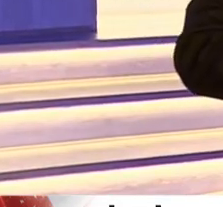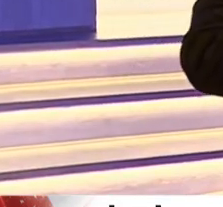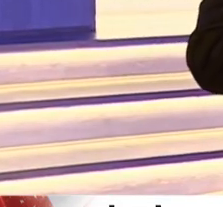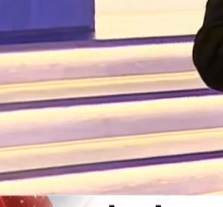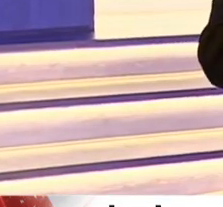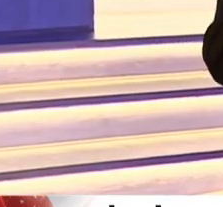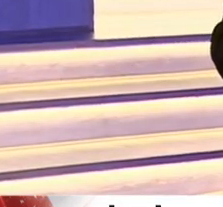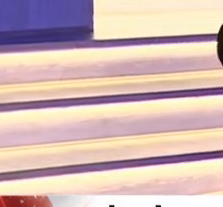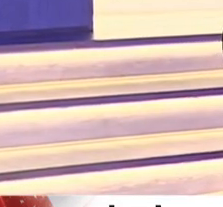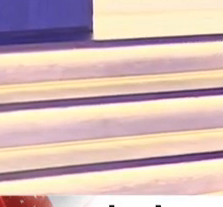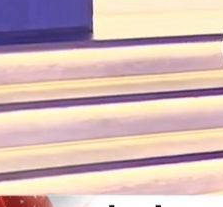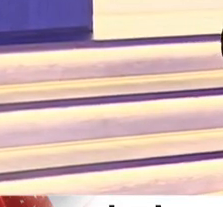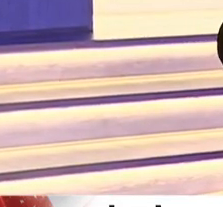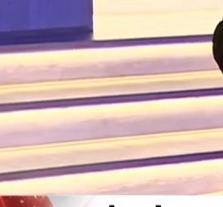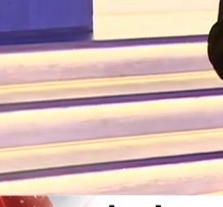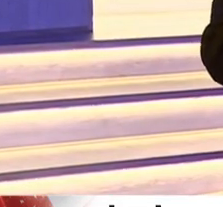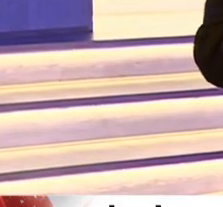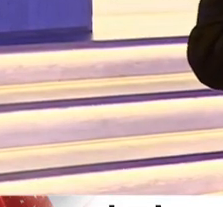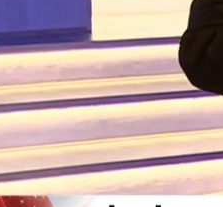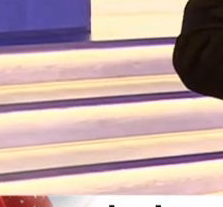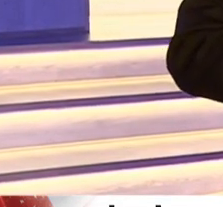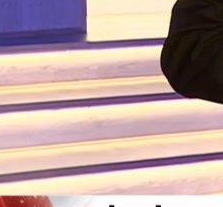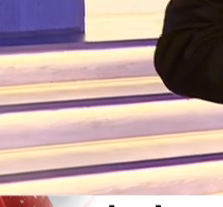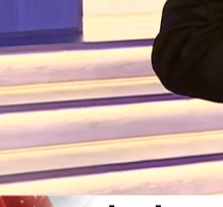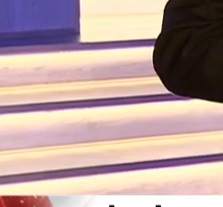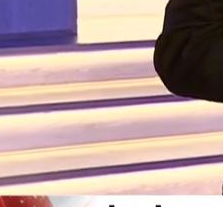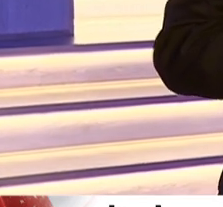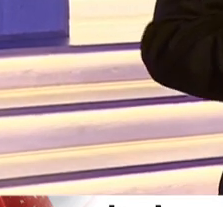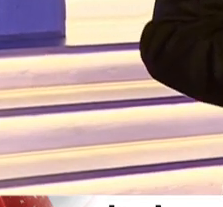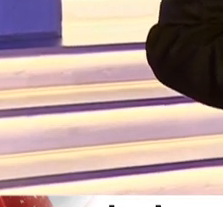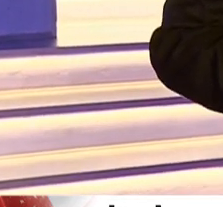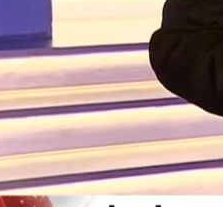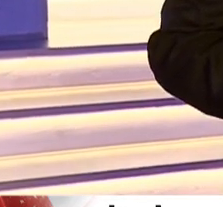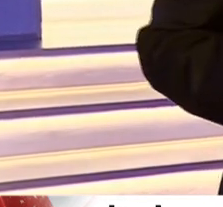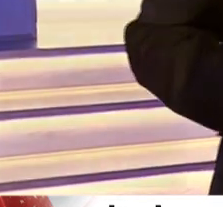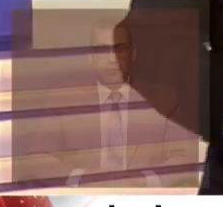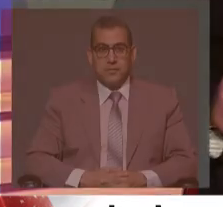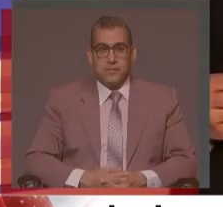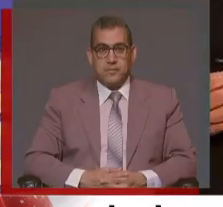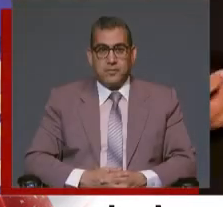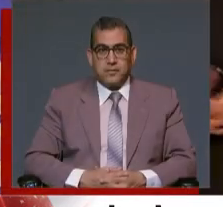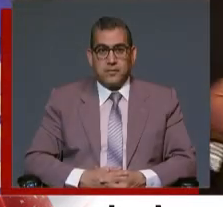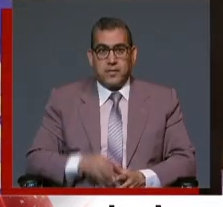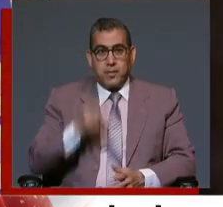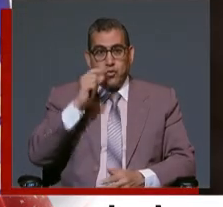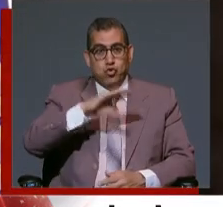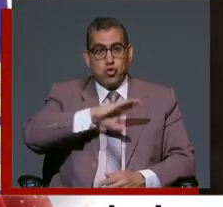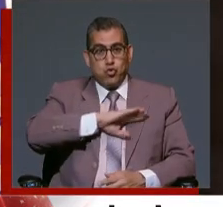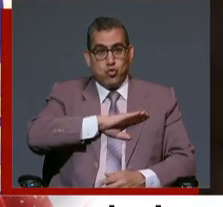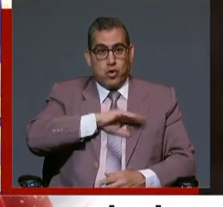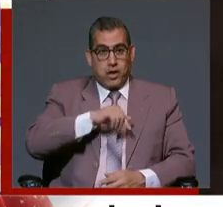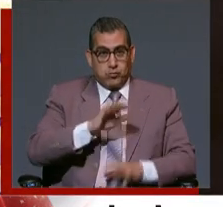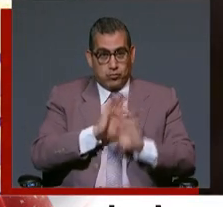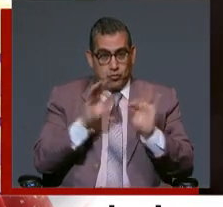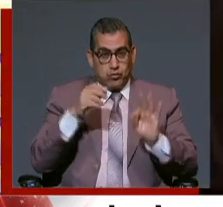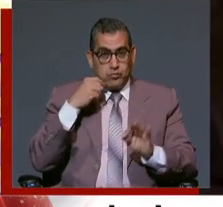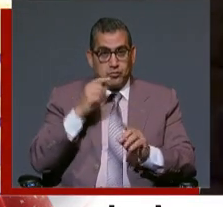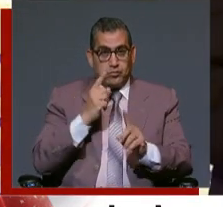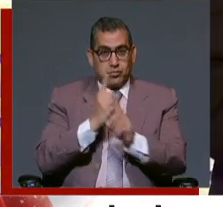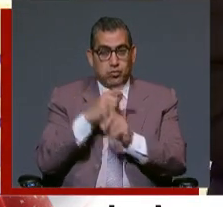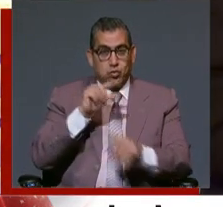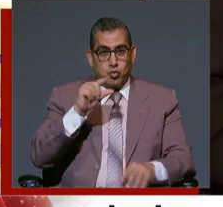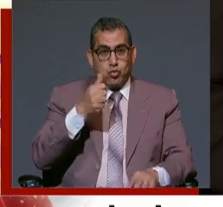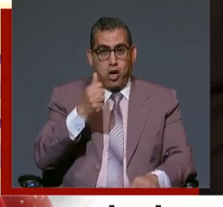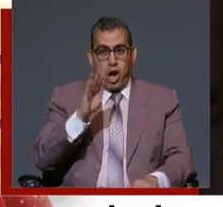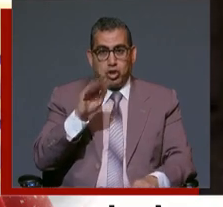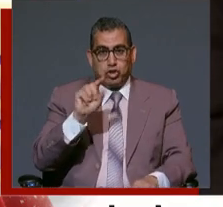إذن التقطت هذه الصورة التذكارية كما كنت أقول لتاريخ. الآن يسعدني أن أستضيف الدكتور أشرف صبحي